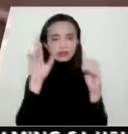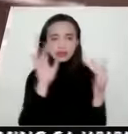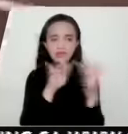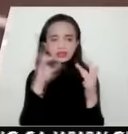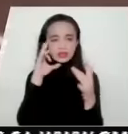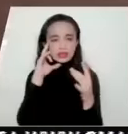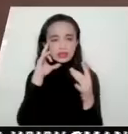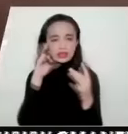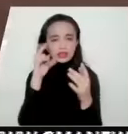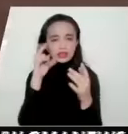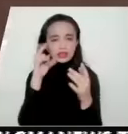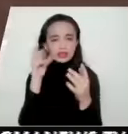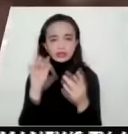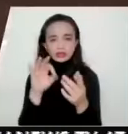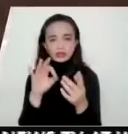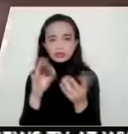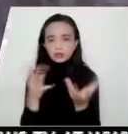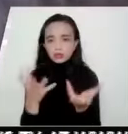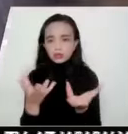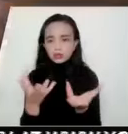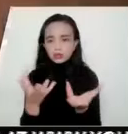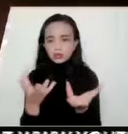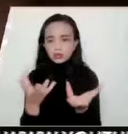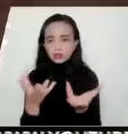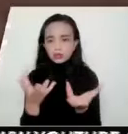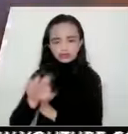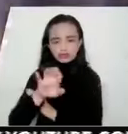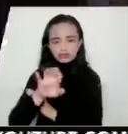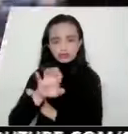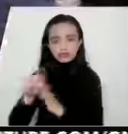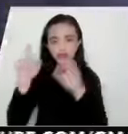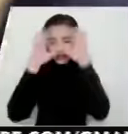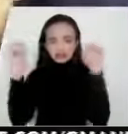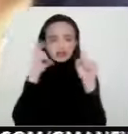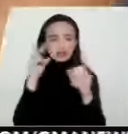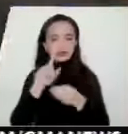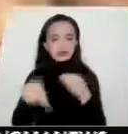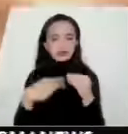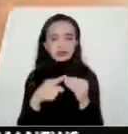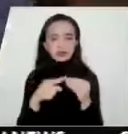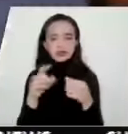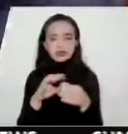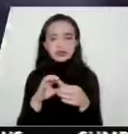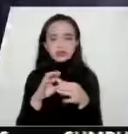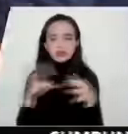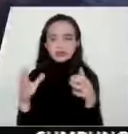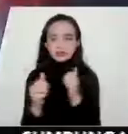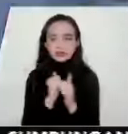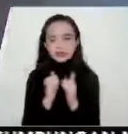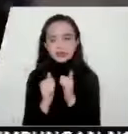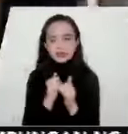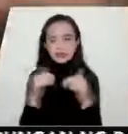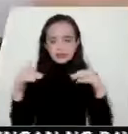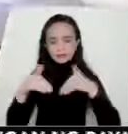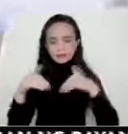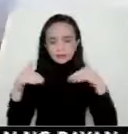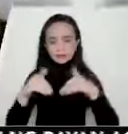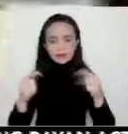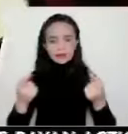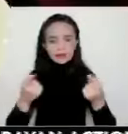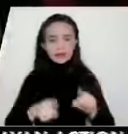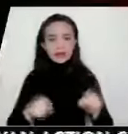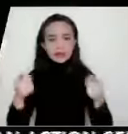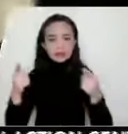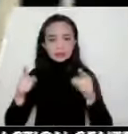namang tinanong si Duterte kaugnay sa kumakalat na destabilization plot daw kung saan may pulong umanong nangyayari sa mga retired general